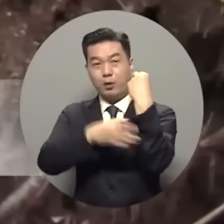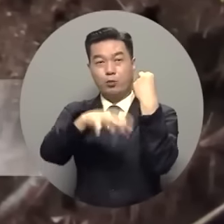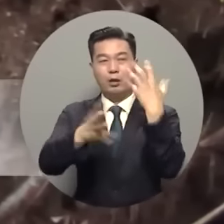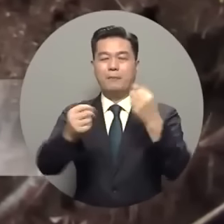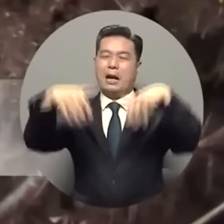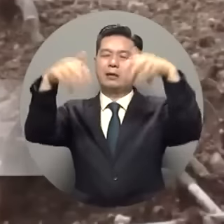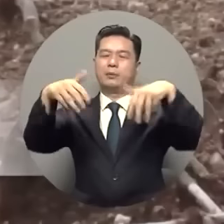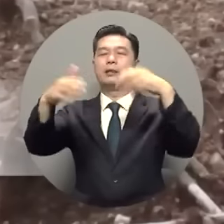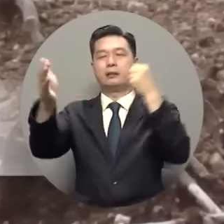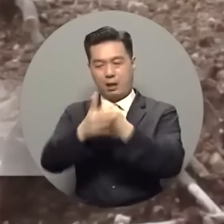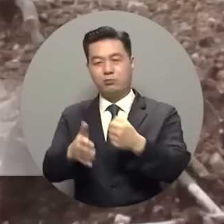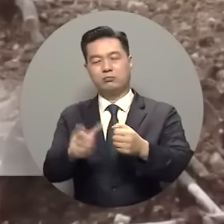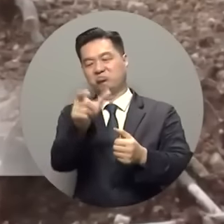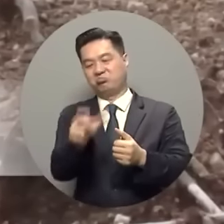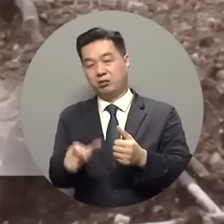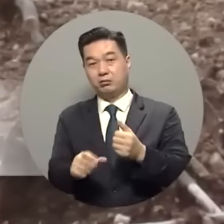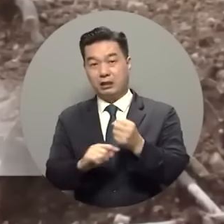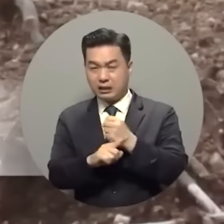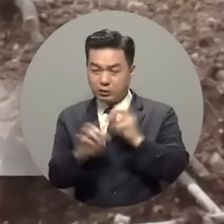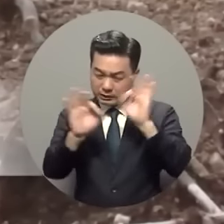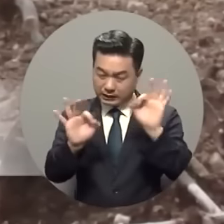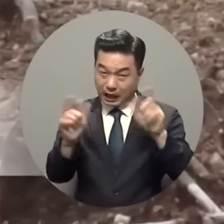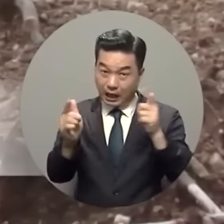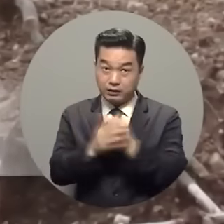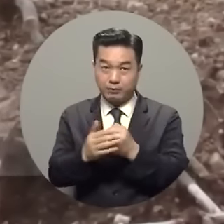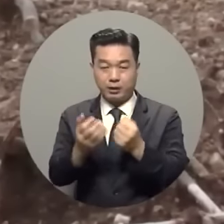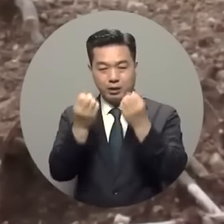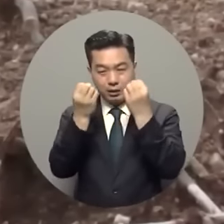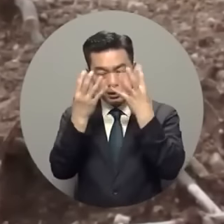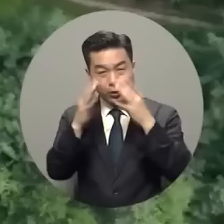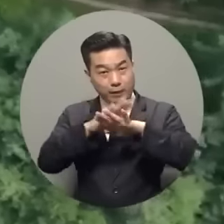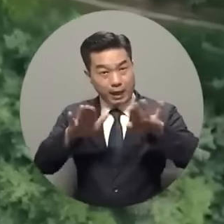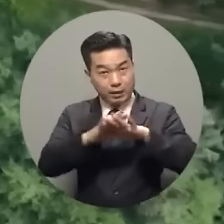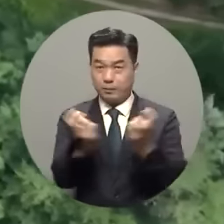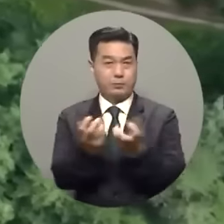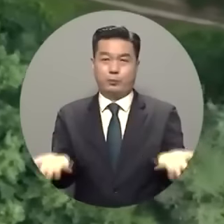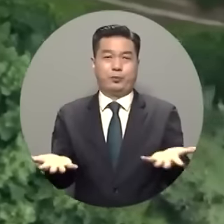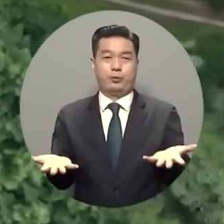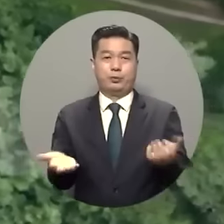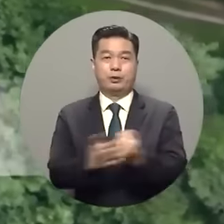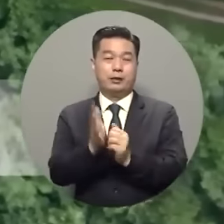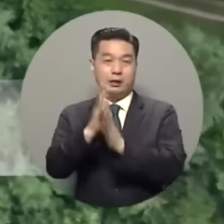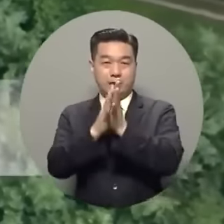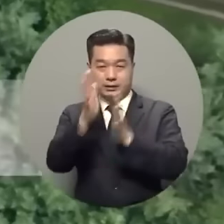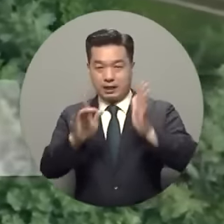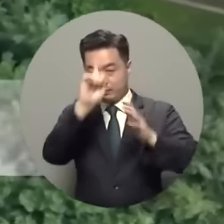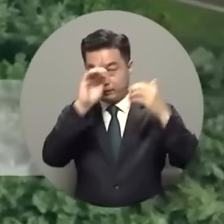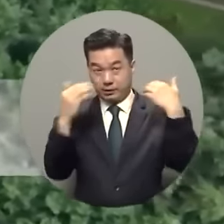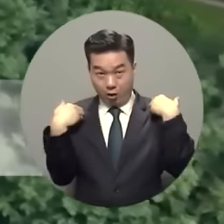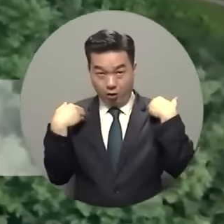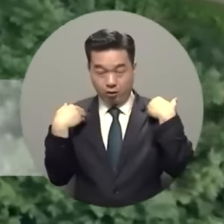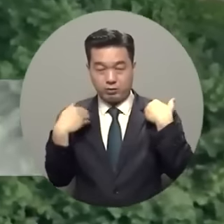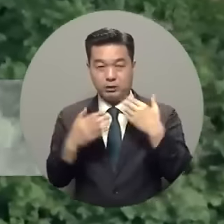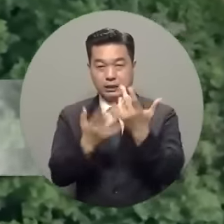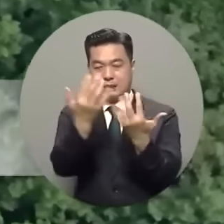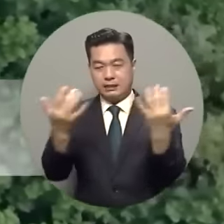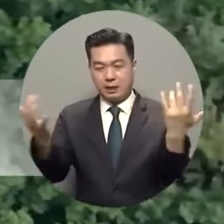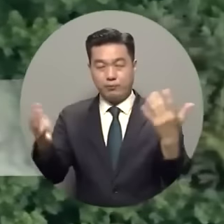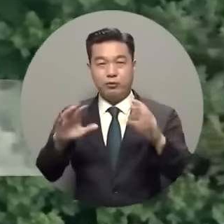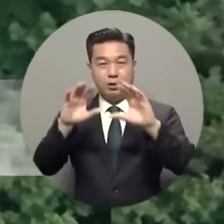집게 할뿐 원인을 따져보지 않으니 새로운 해결책도 안 보입니다 산림청은 산불 진화용 임도를 2027년까지